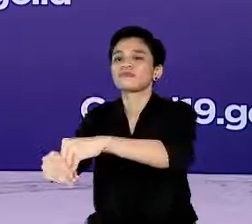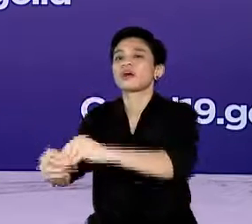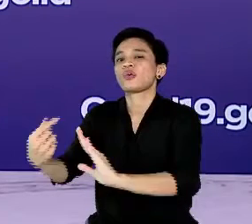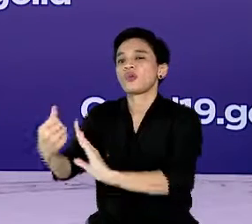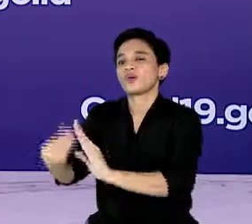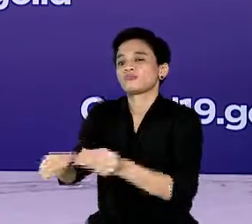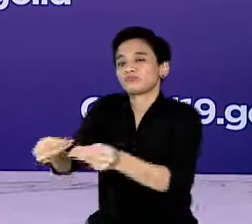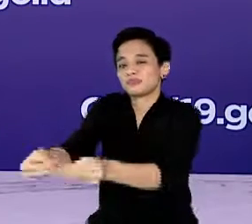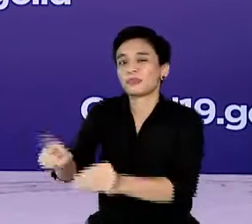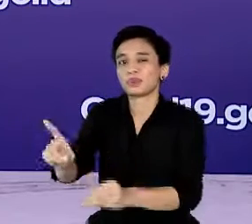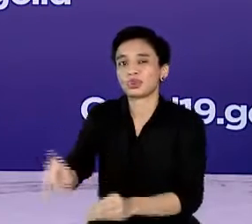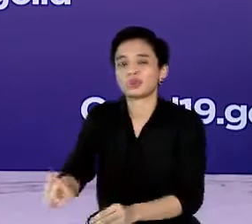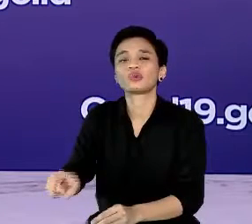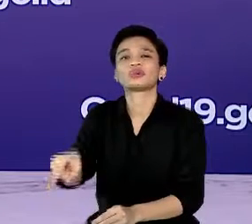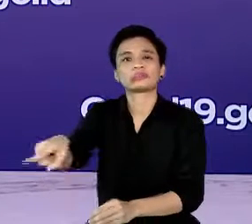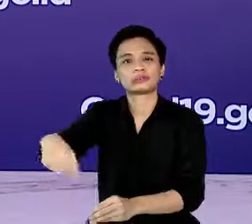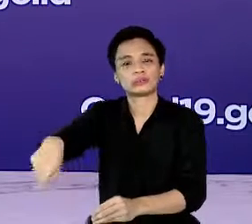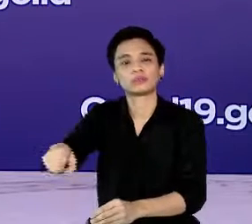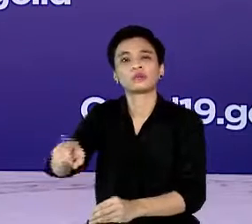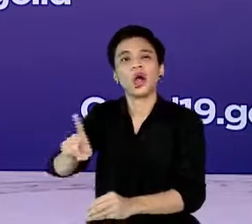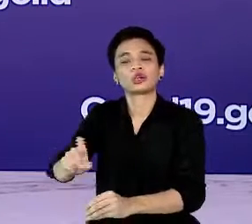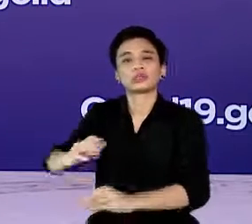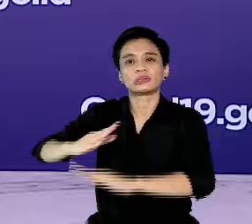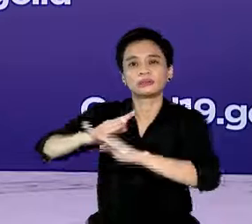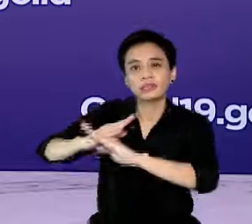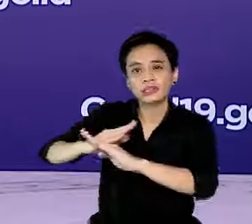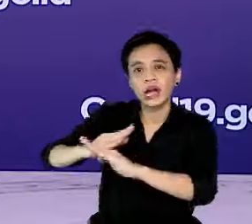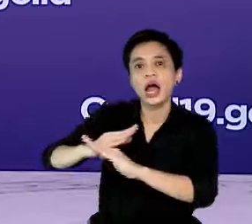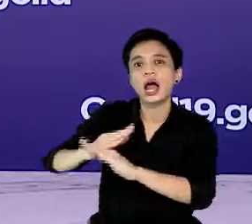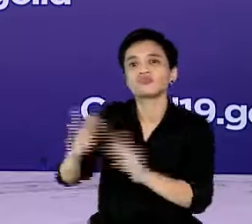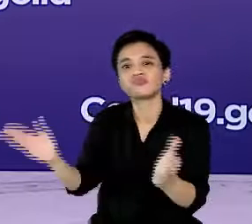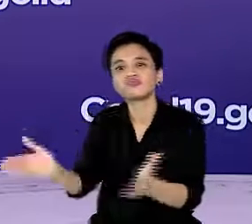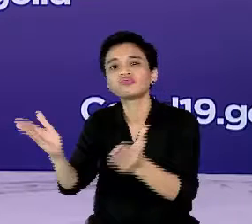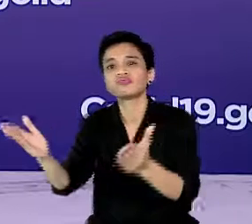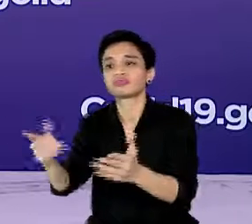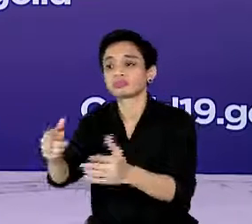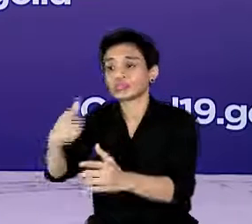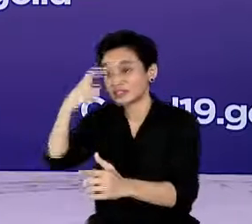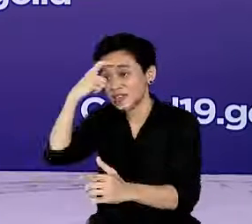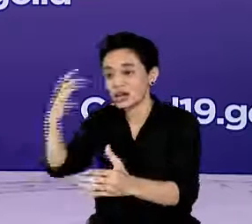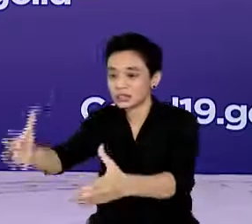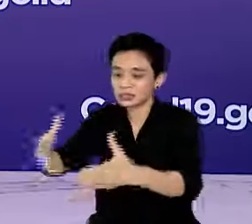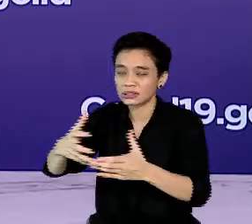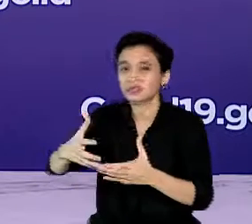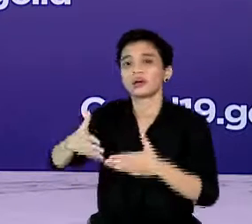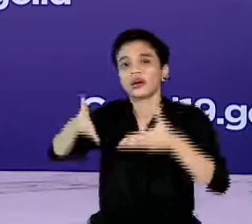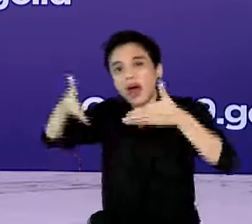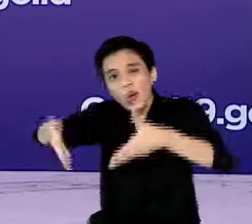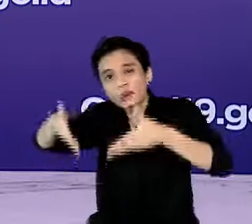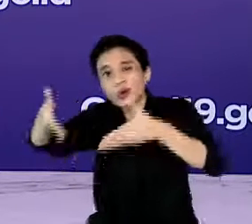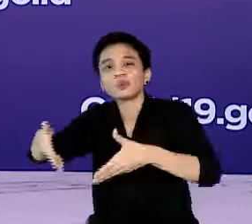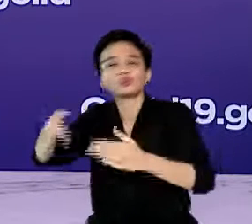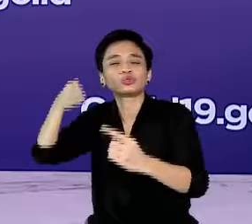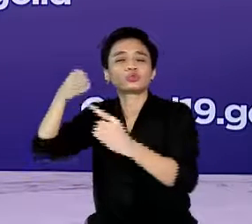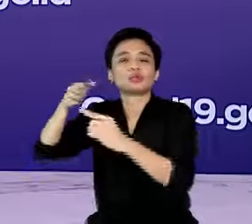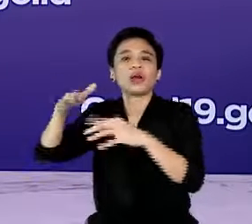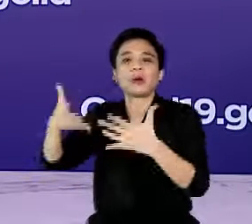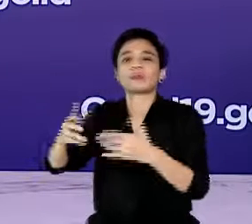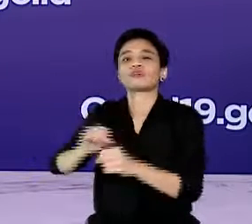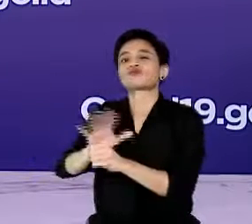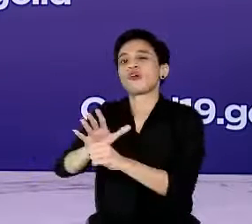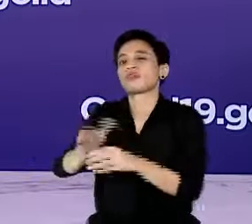mencakup seluruh upaya preventif promotif kuratif dan rehabilitatif dalam pengendalian covert 19